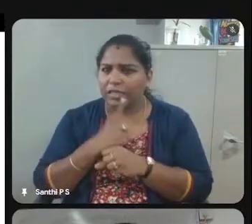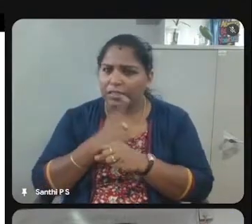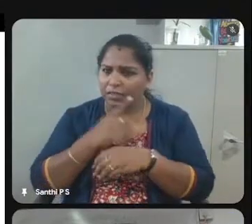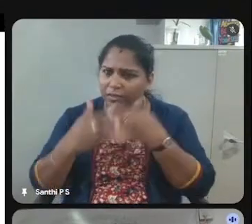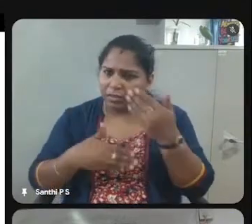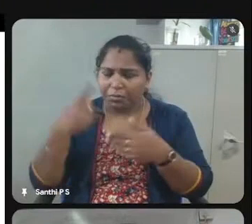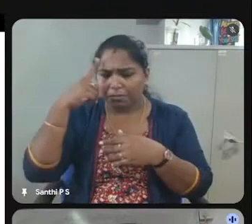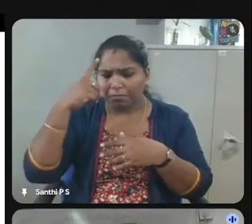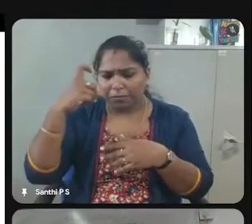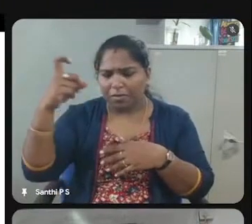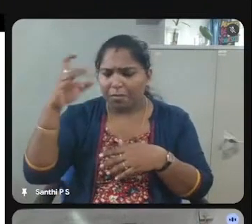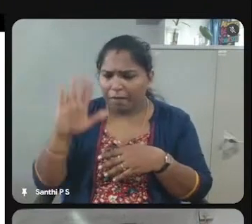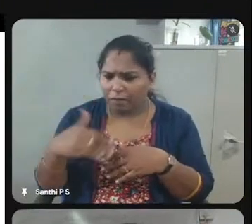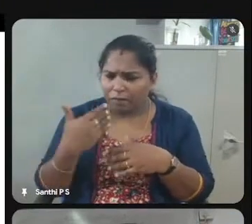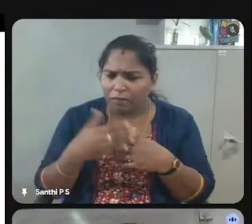ഓക്കെ. അപ്പം